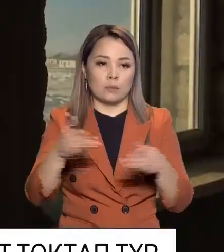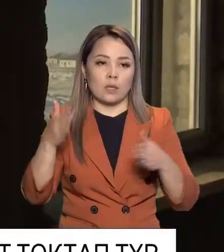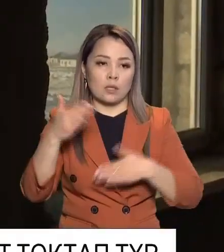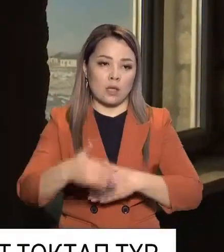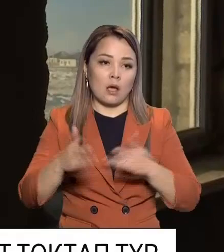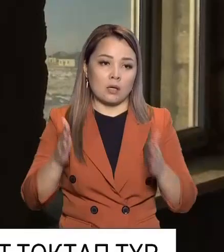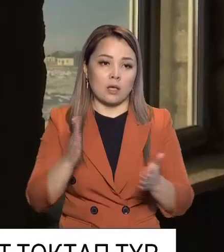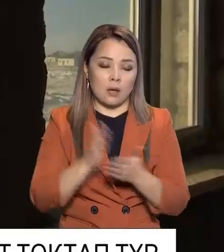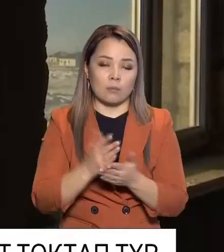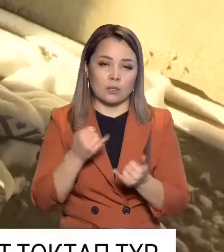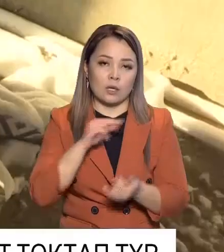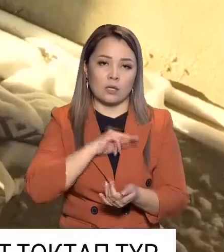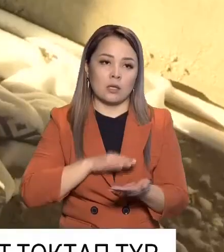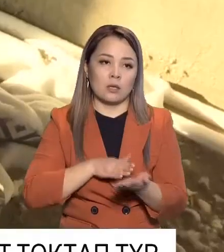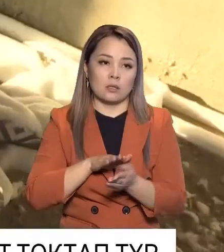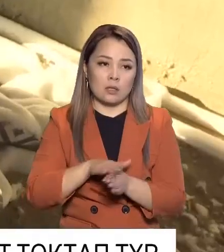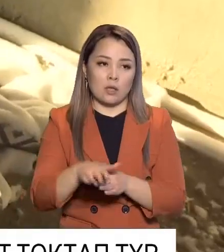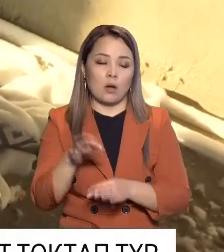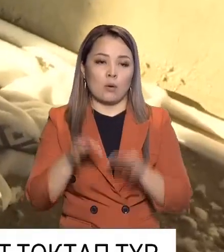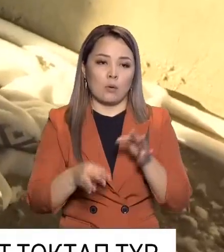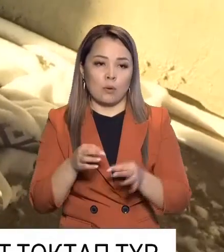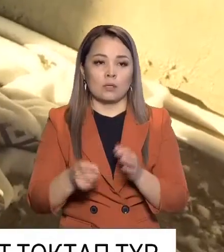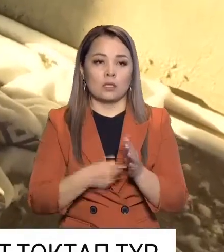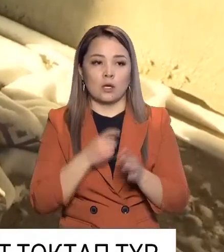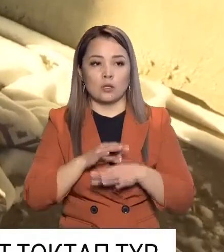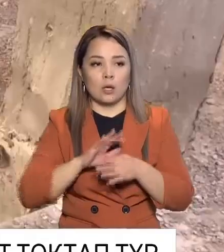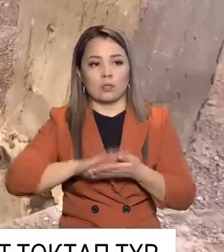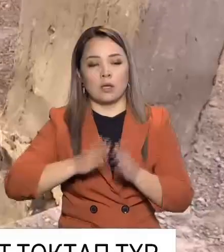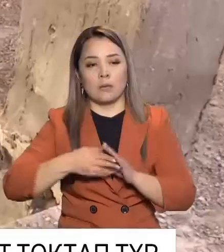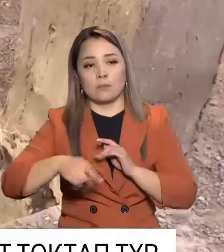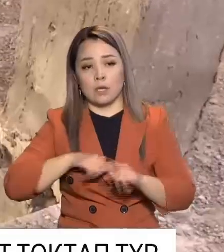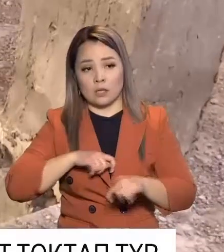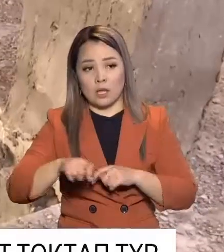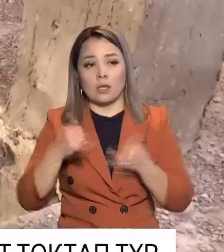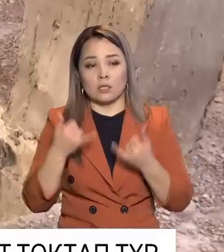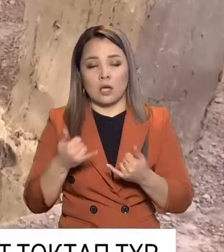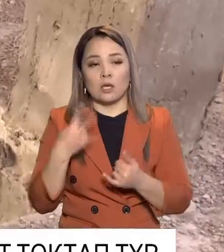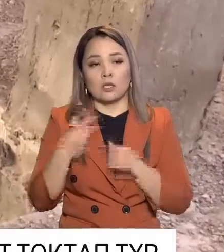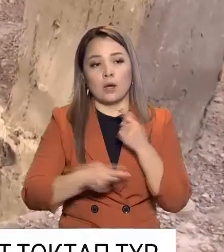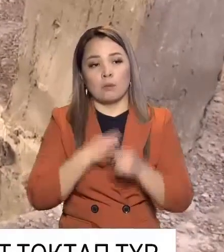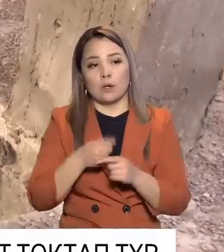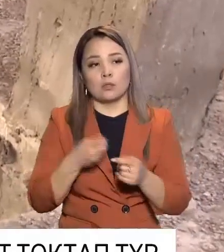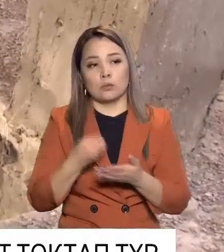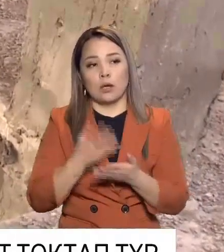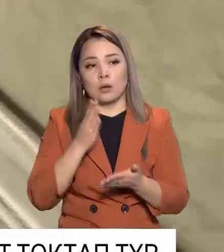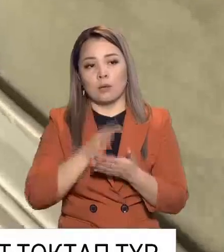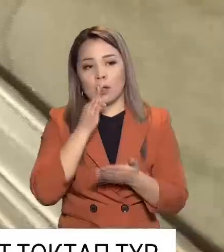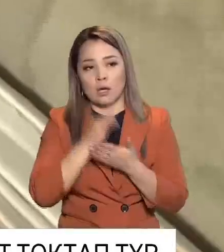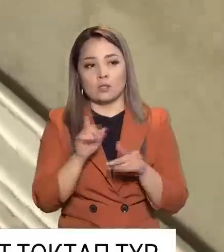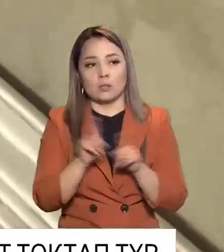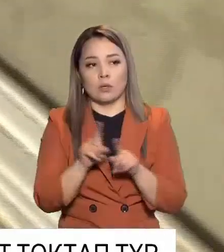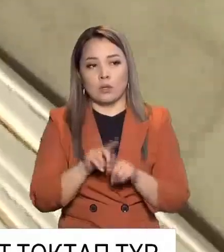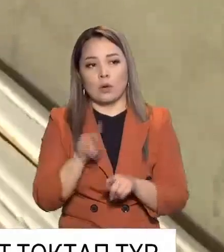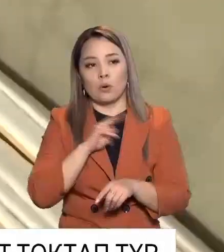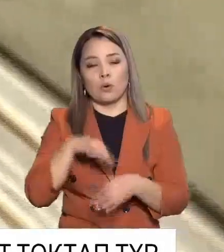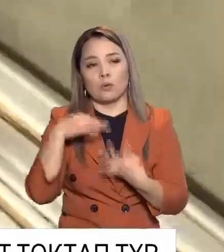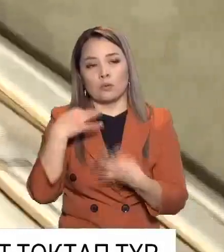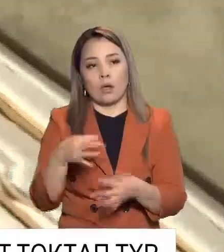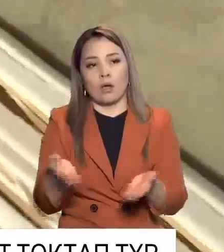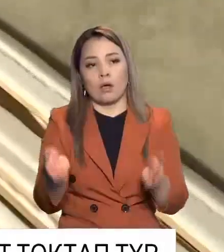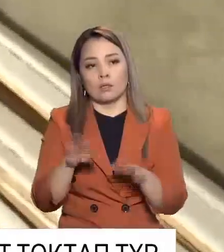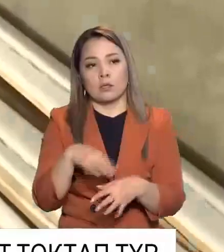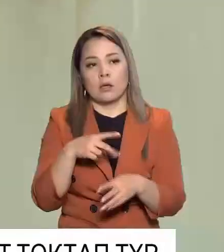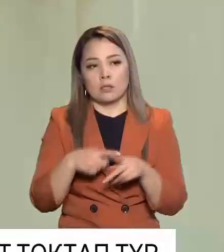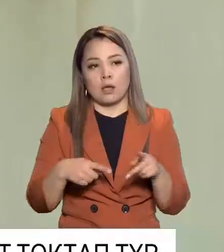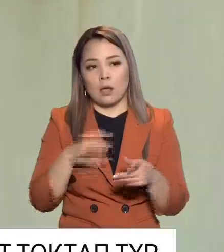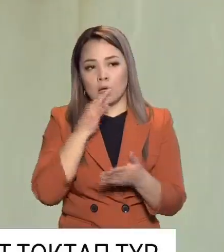Салғырттық танытқан бір мердігердің үстінен іс қозғалып, келісімшарт бұзылды. Екіншісі материалдардың күрт қымбаттағанын алға тартып, жұмысты орта жолдан